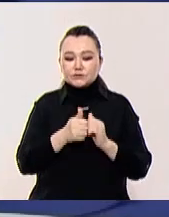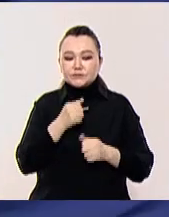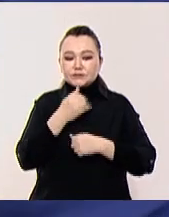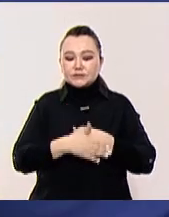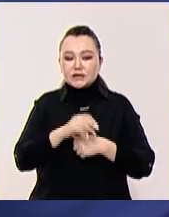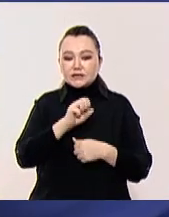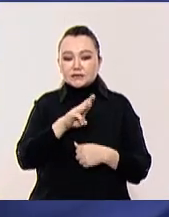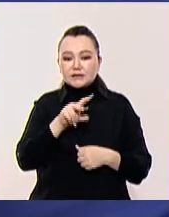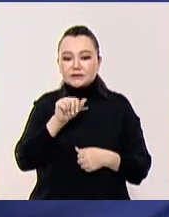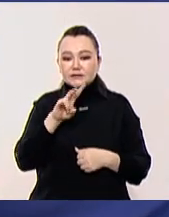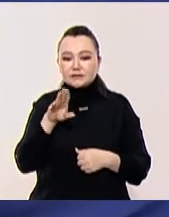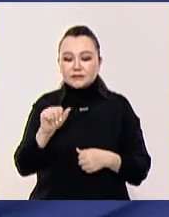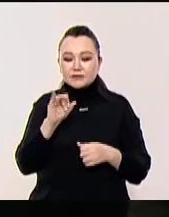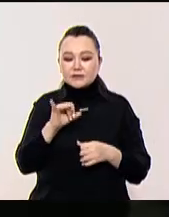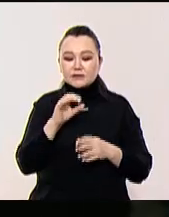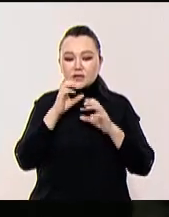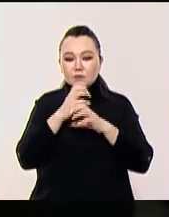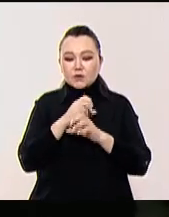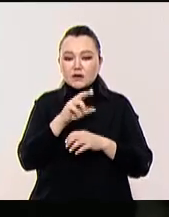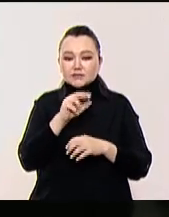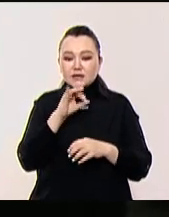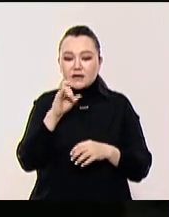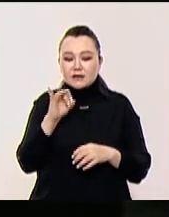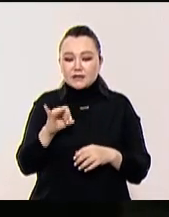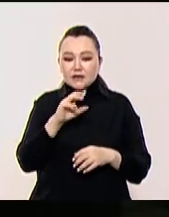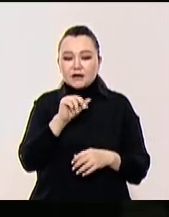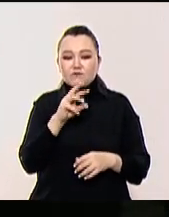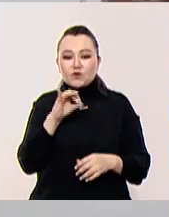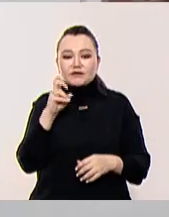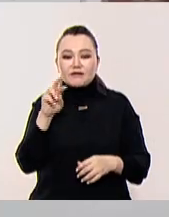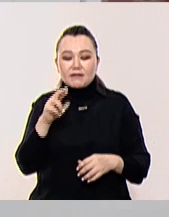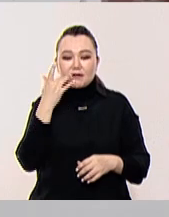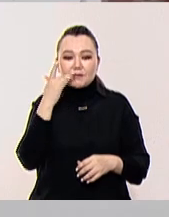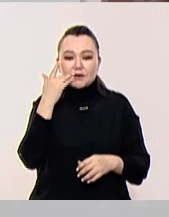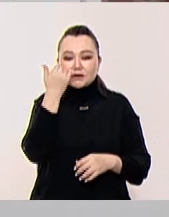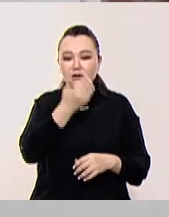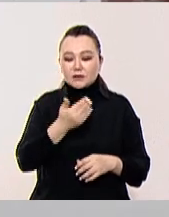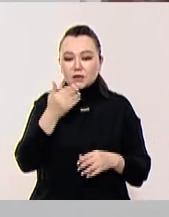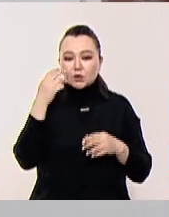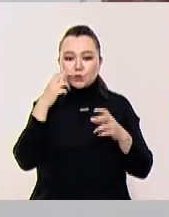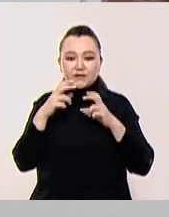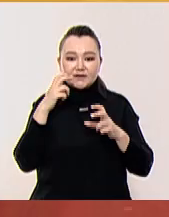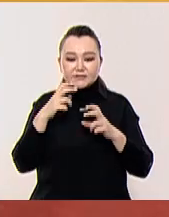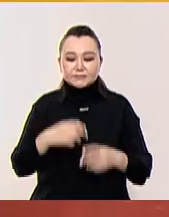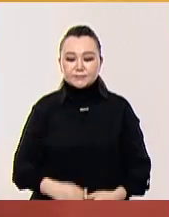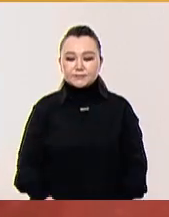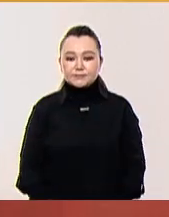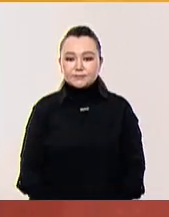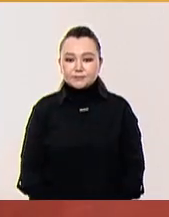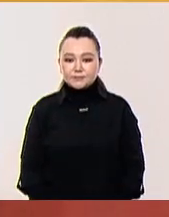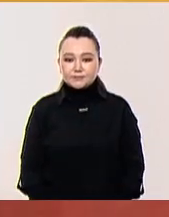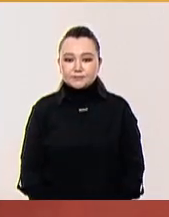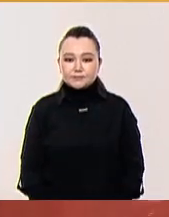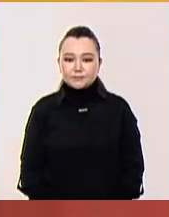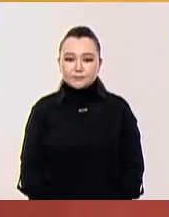в Атланте и лаборатории Касари при Калифорнийском университете. Нина Шапо, Медет Медресов, Информбюро, Уральск.